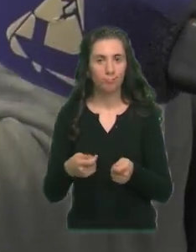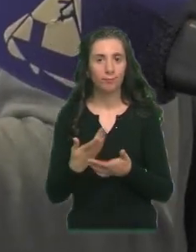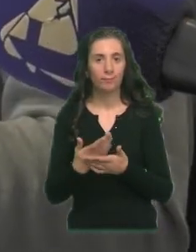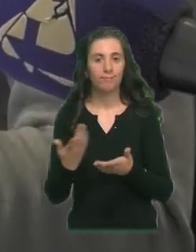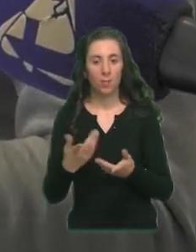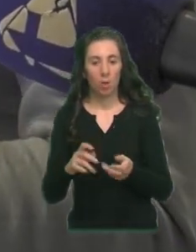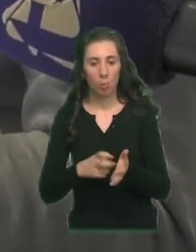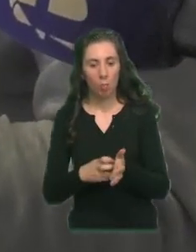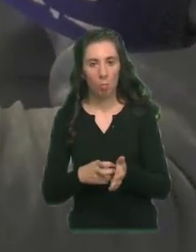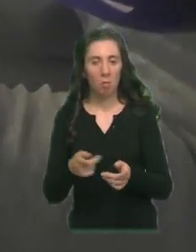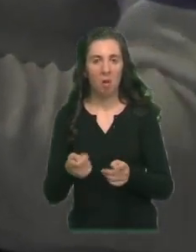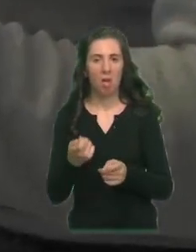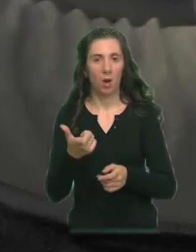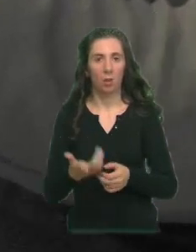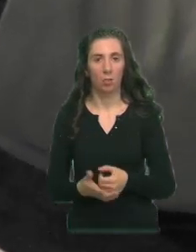riječ, da.